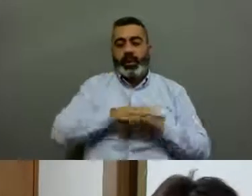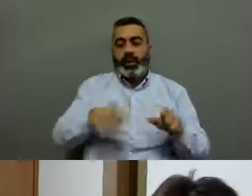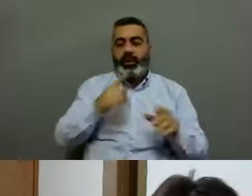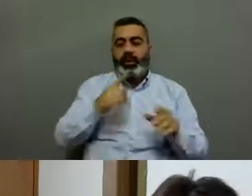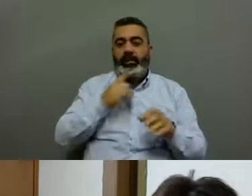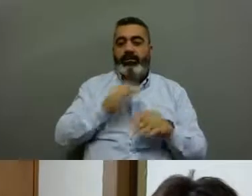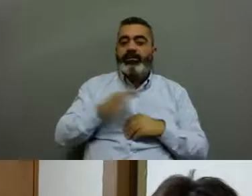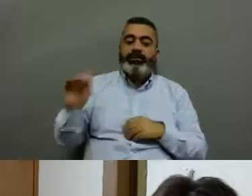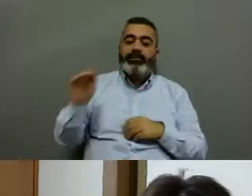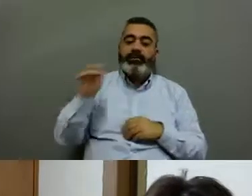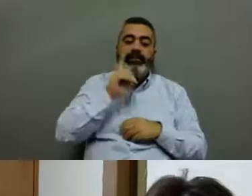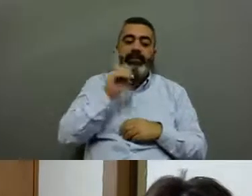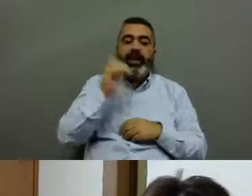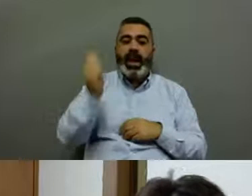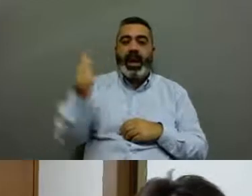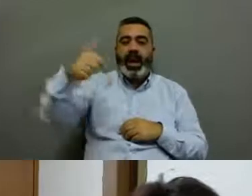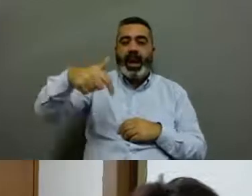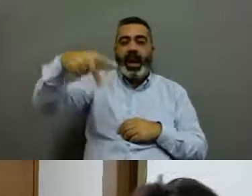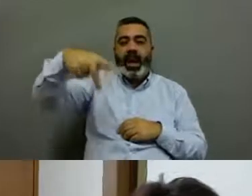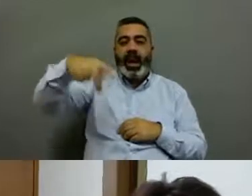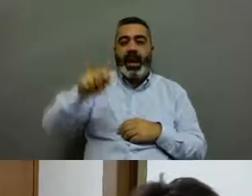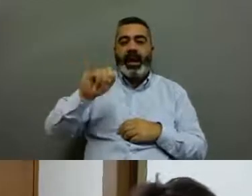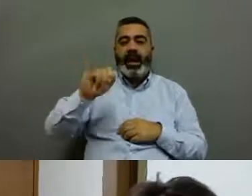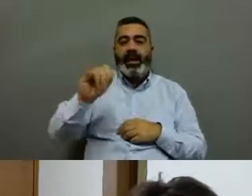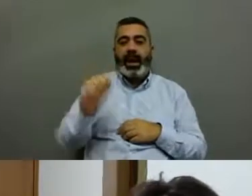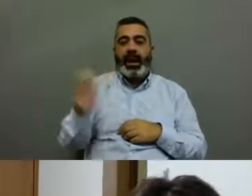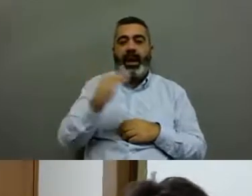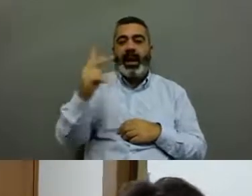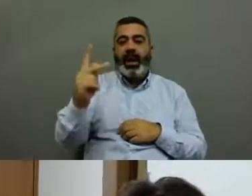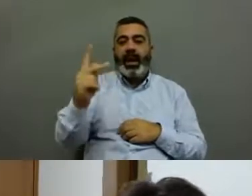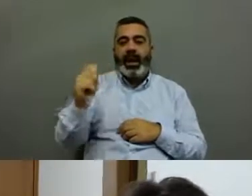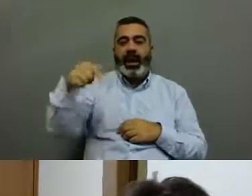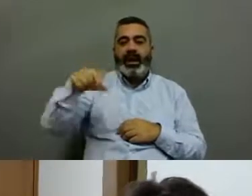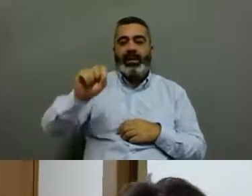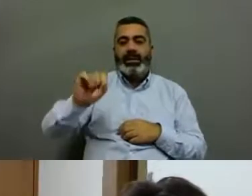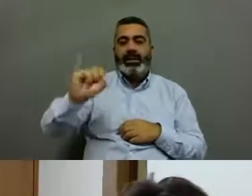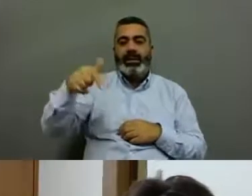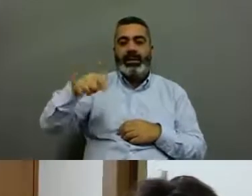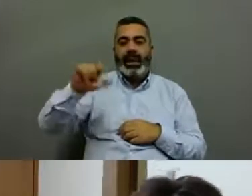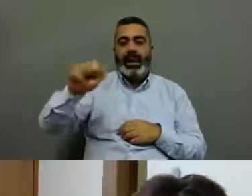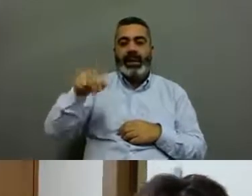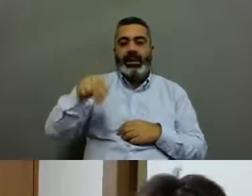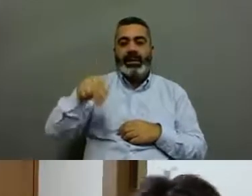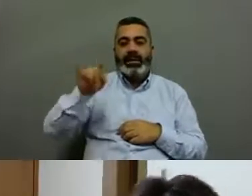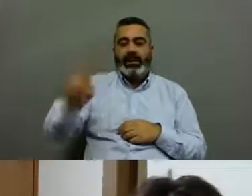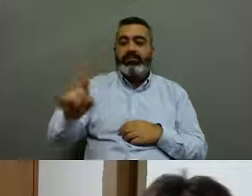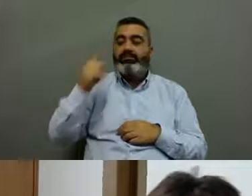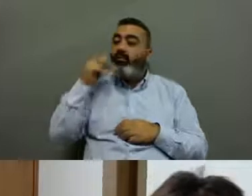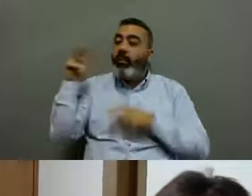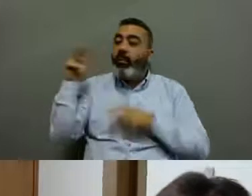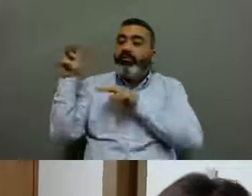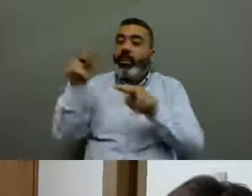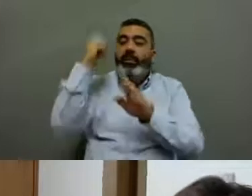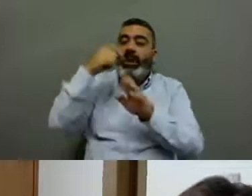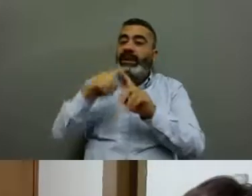στην κυρία Αγλαία Κατσιγιάννη για να μας δώσει και αυτή την δική της θέαση των ταινιών.